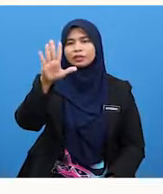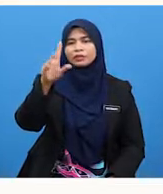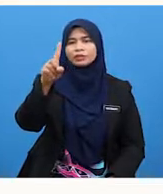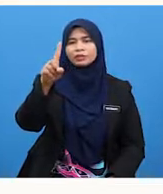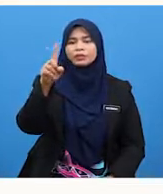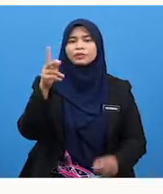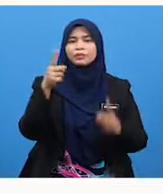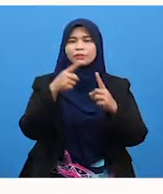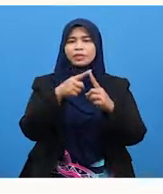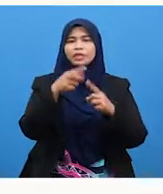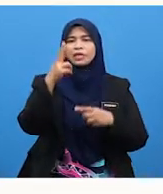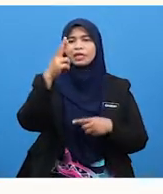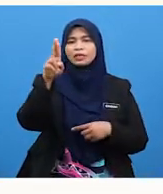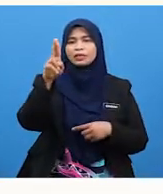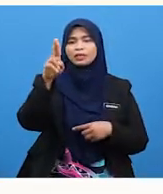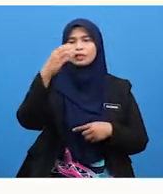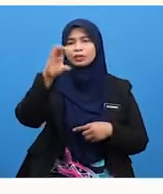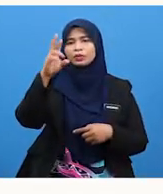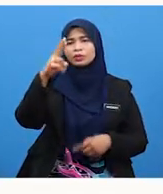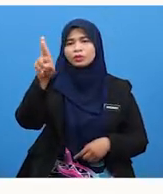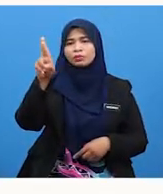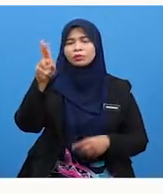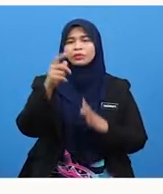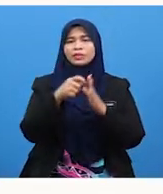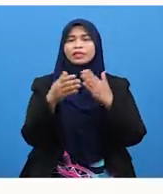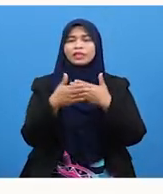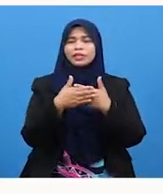382,451 kepada 100,000 terdekat.